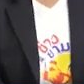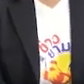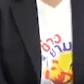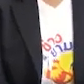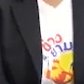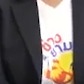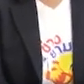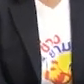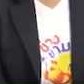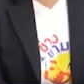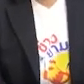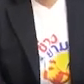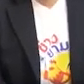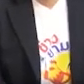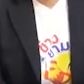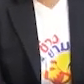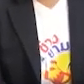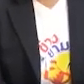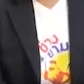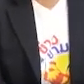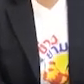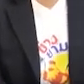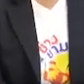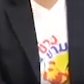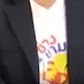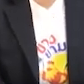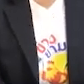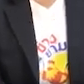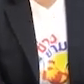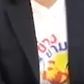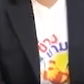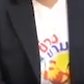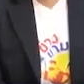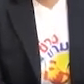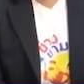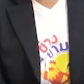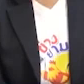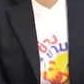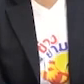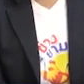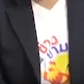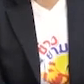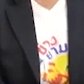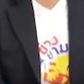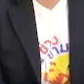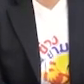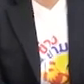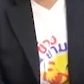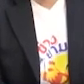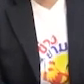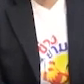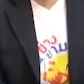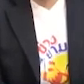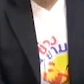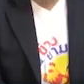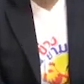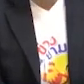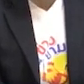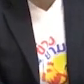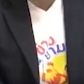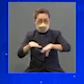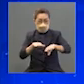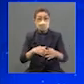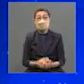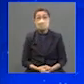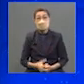โควิด19นะคะไทยเราเนี่ยต้องเรียกว่านับถอยหลังแล้วเนาะนับถอยหลังที่จะปรับเข้าสู่โรคประจำถิ่นนะคะแต่ว่าก็ต้องดูสถานการ